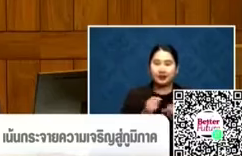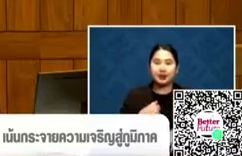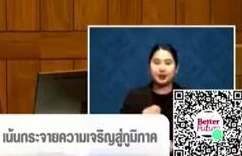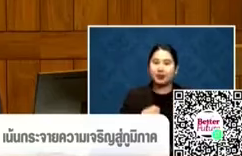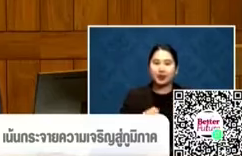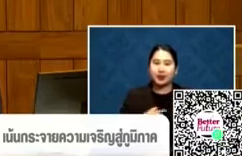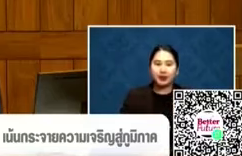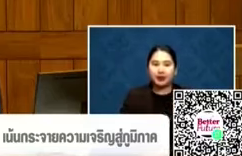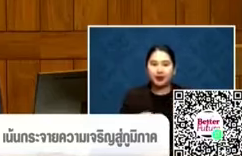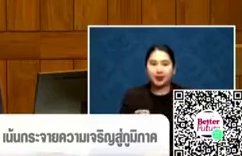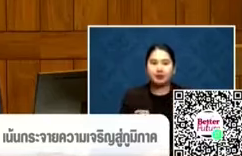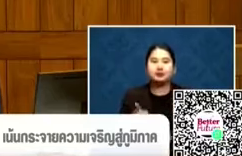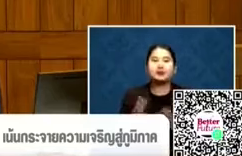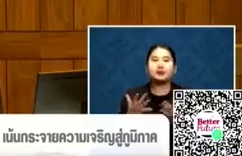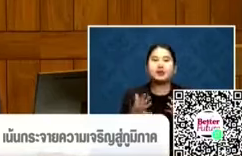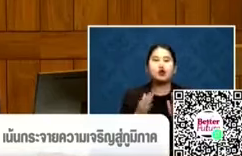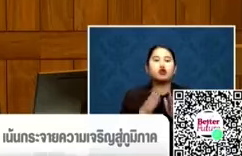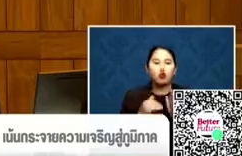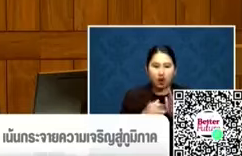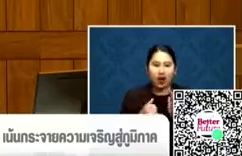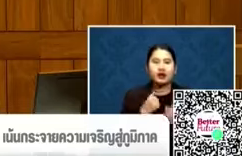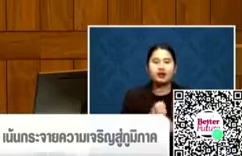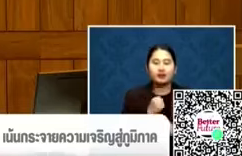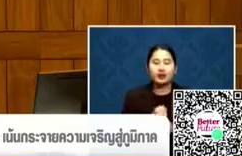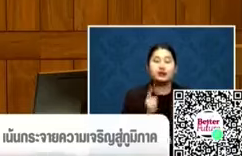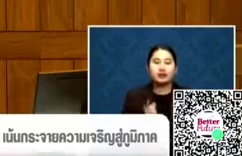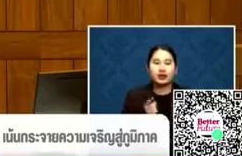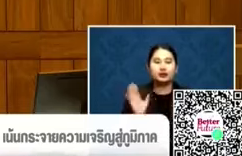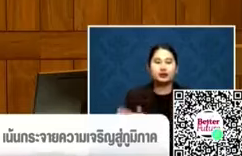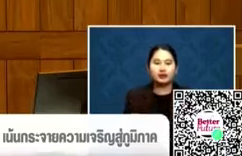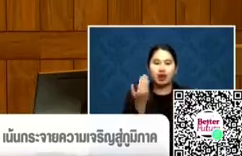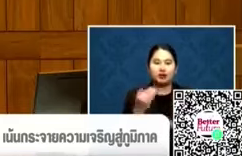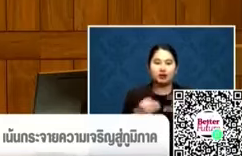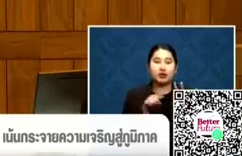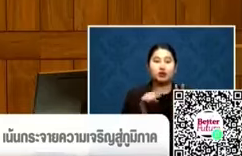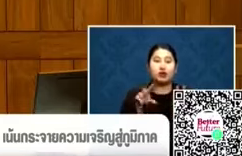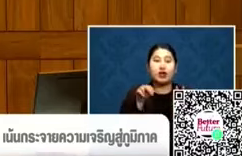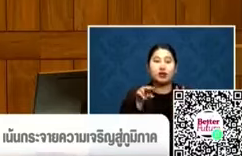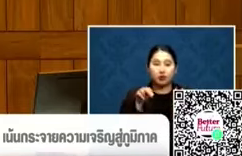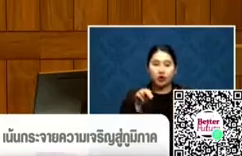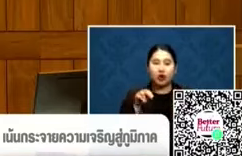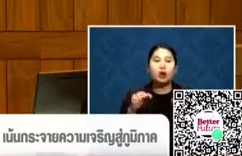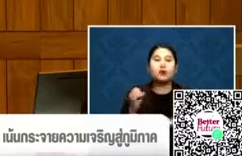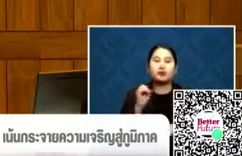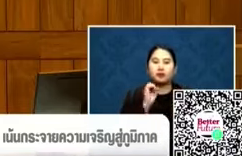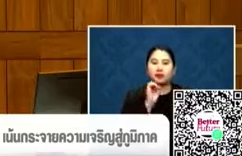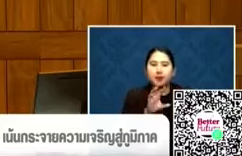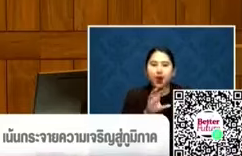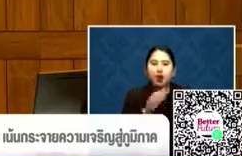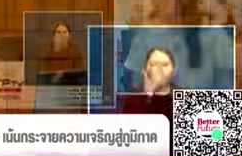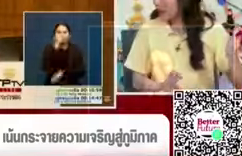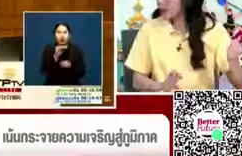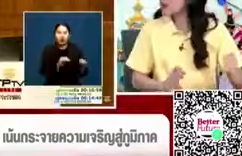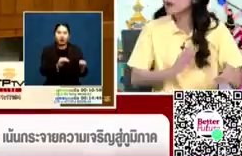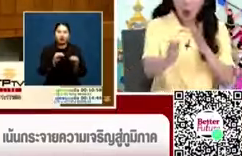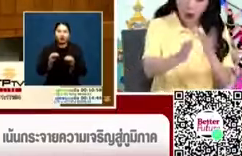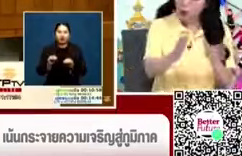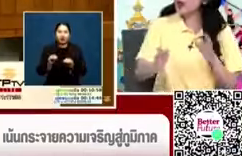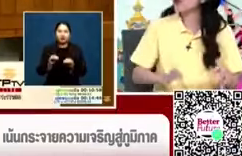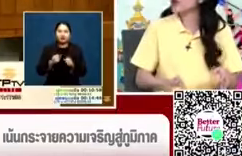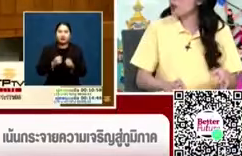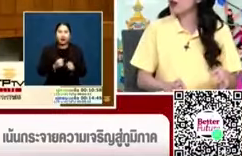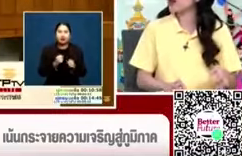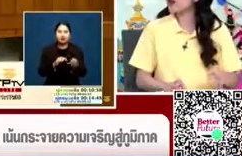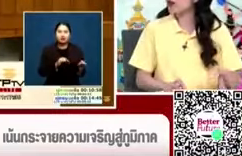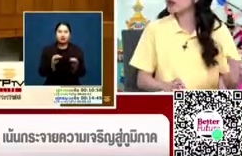ชบุรีก็ไปใช้ที่บ้านเกิดราชบุรีใช่มันก็จะเป็นการกระจายรายได้ให้กับพื้นที่ด้วยพี่บอลเพราะว่าถ้าอย่างนั้นมาใช้ในกรุงเทพคือคนกรุ